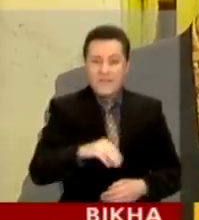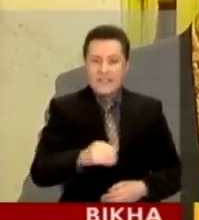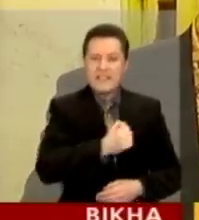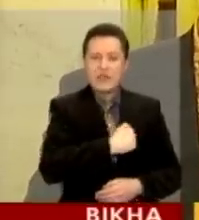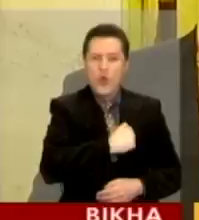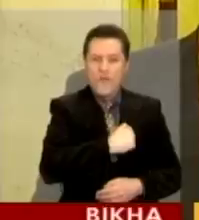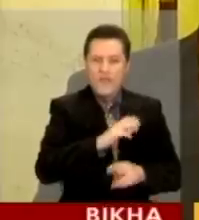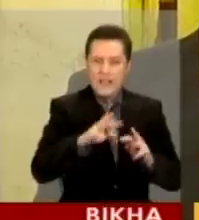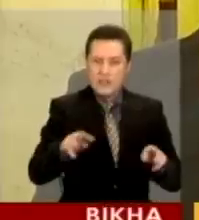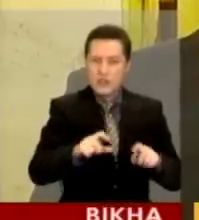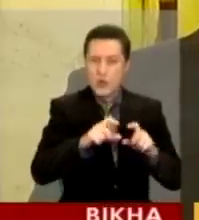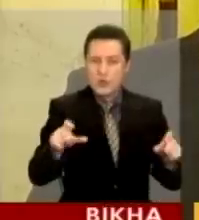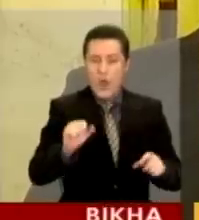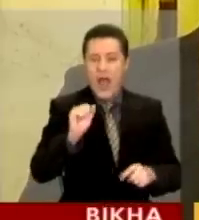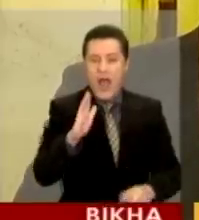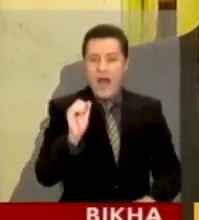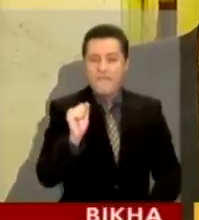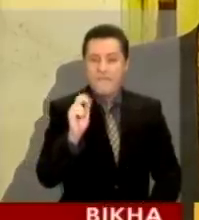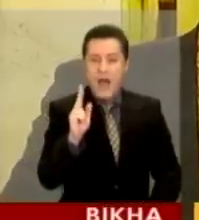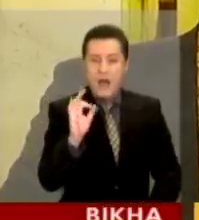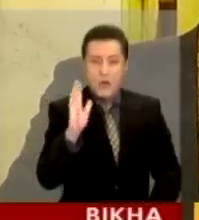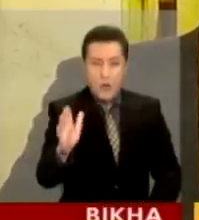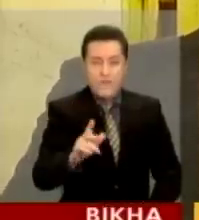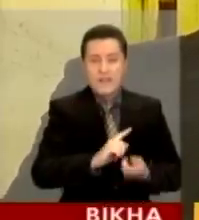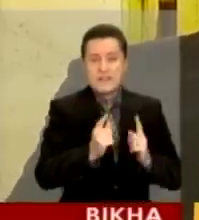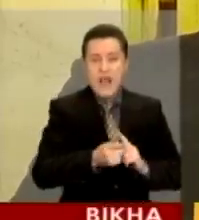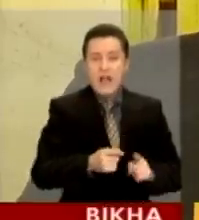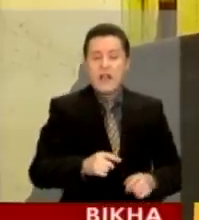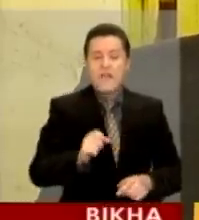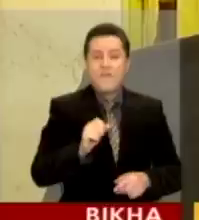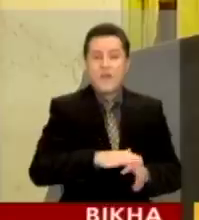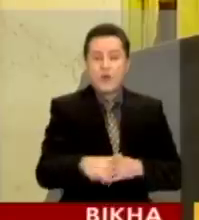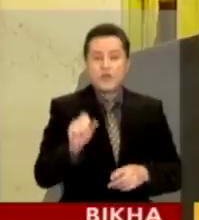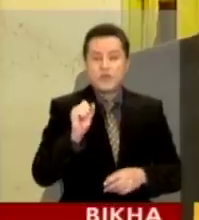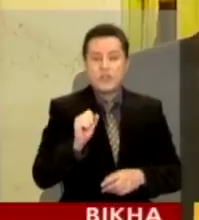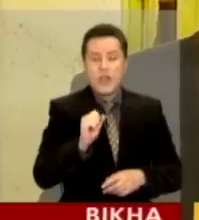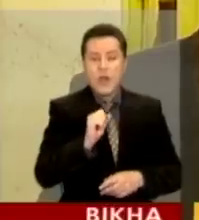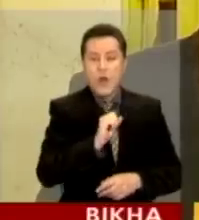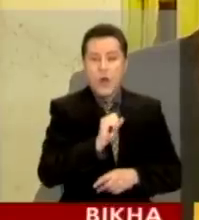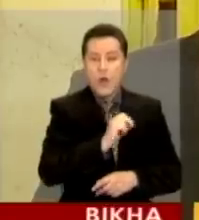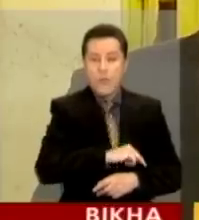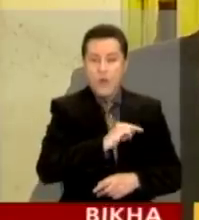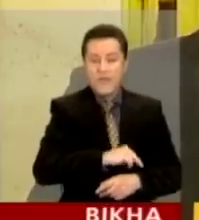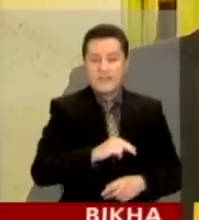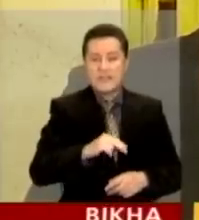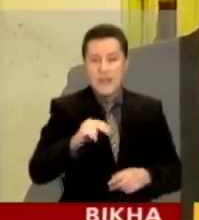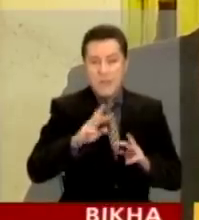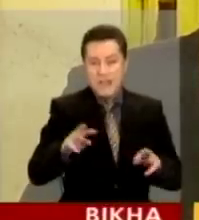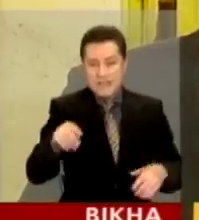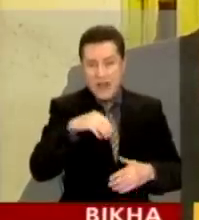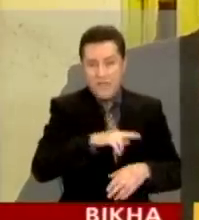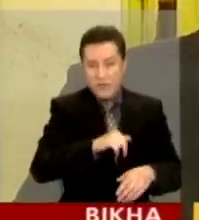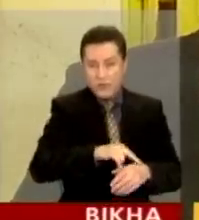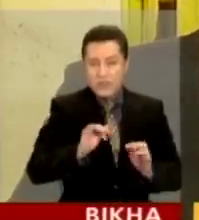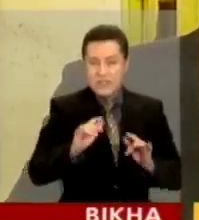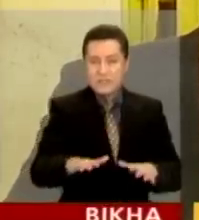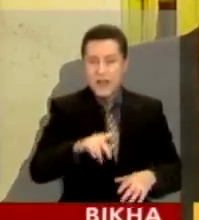структури ви знаєте Арсен Аваков став виконувачем обов'язків міністра внутрішніх справ генерал запара зараз